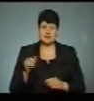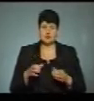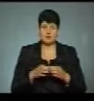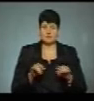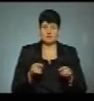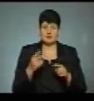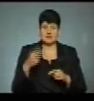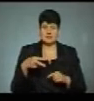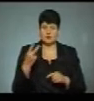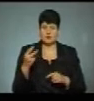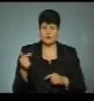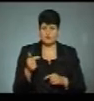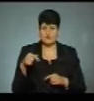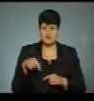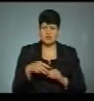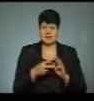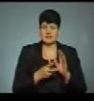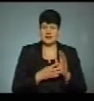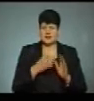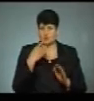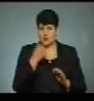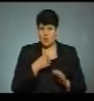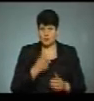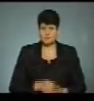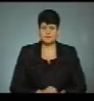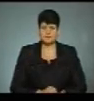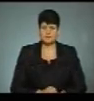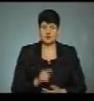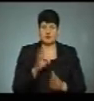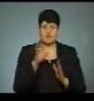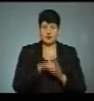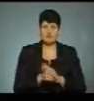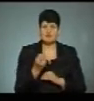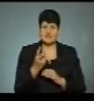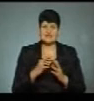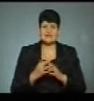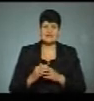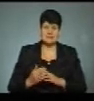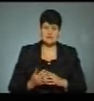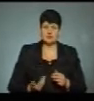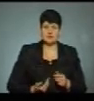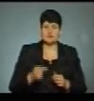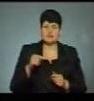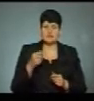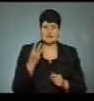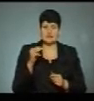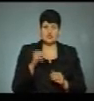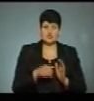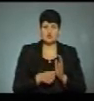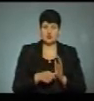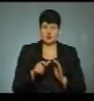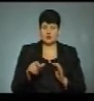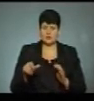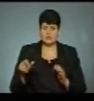утворили 22 грудня 2019 року. До неї входять 12 сіл, проживає 3600 осіб, повідомив голова